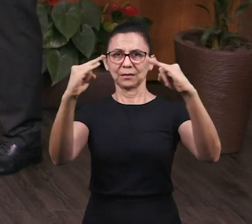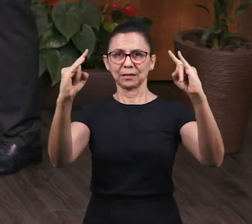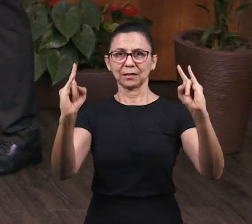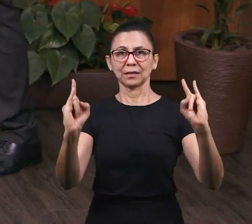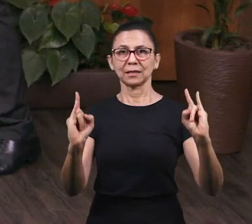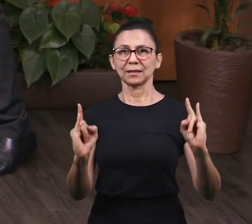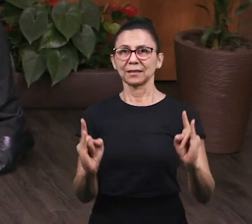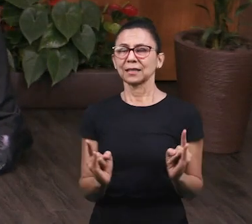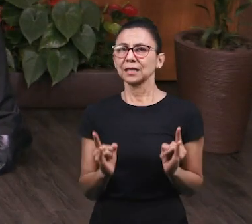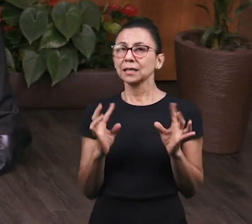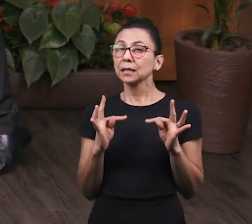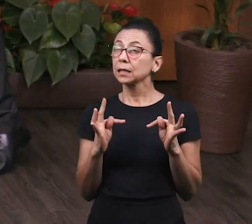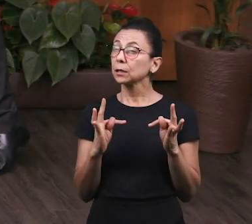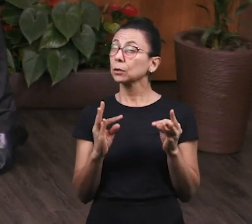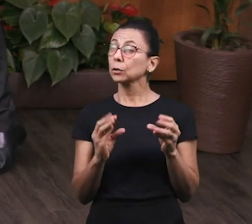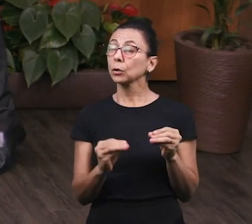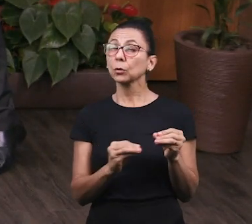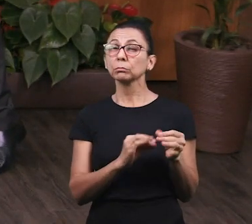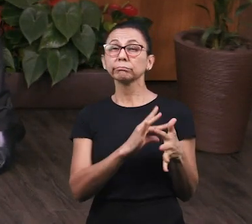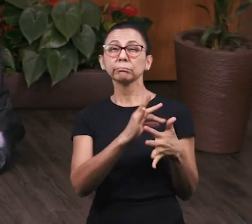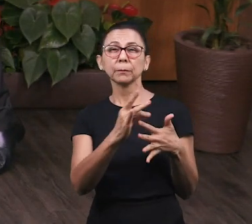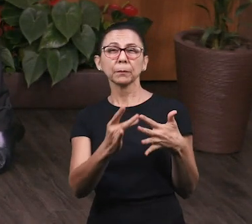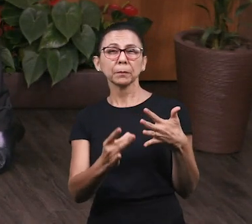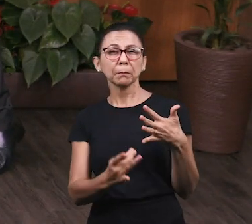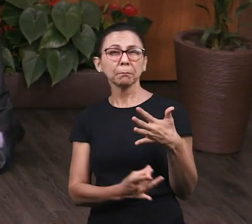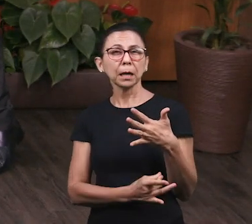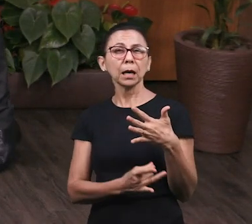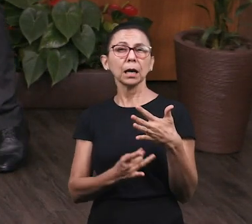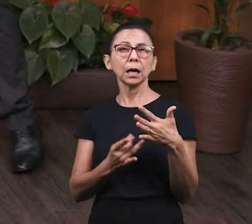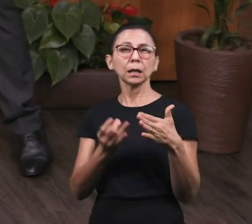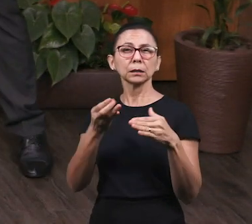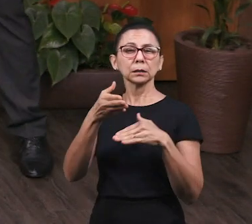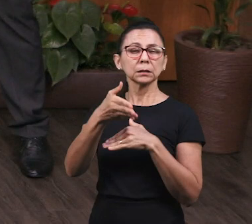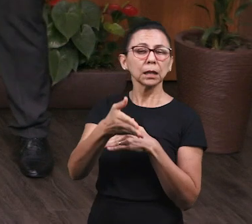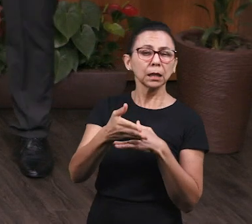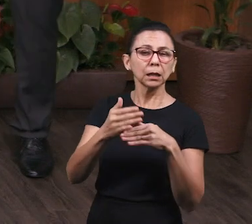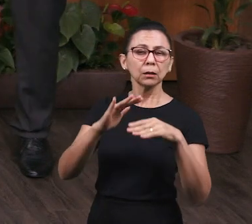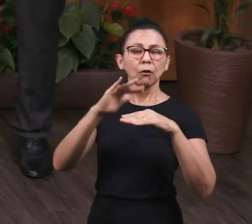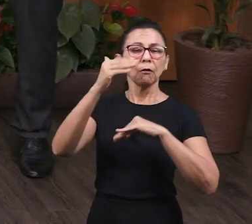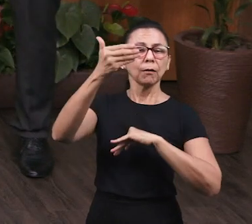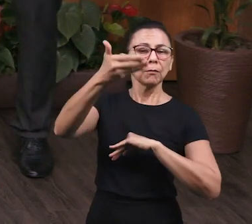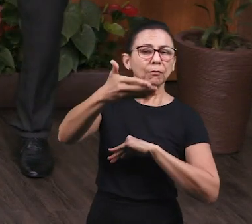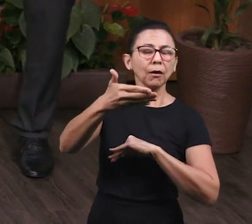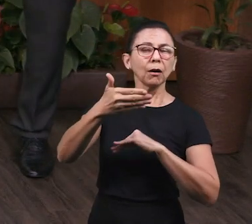et toutes ces parties ici apportent